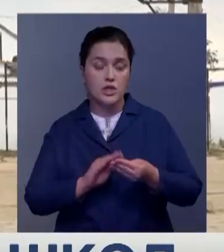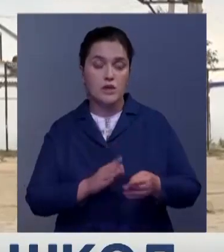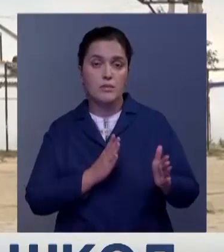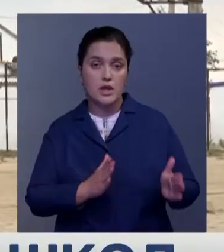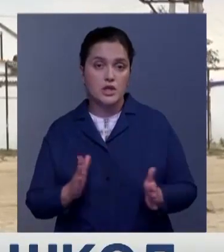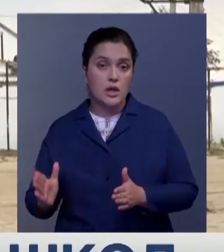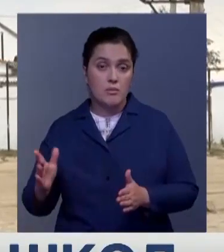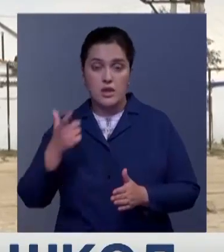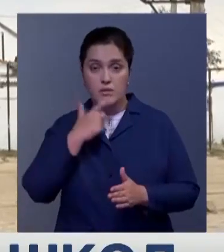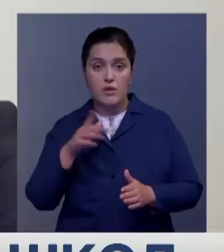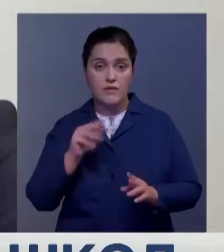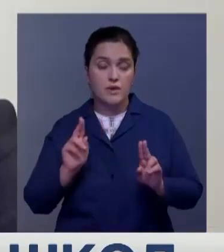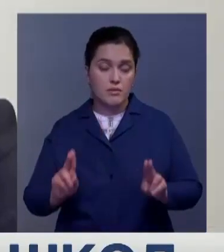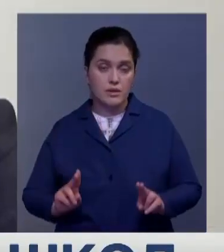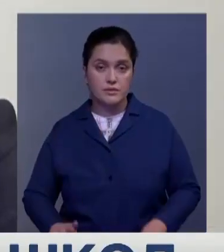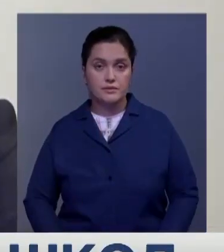все санитарные нормы.